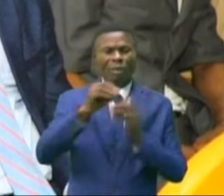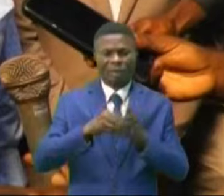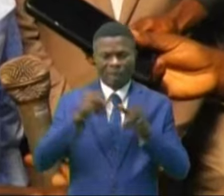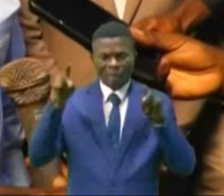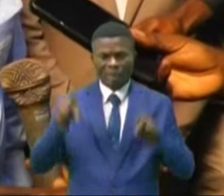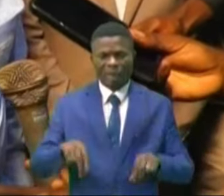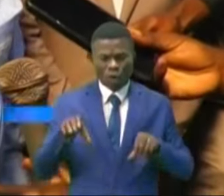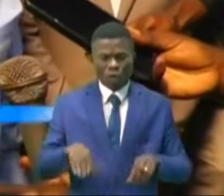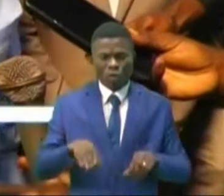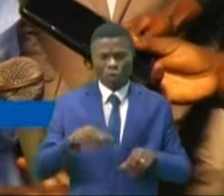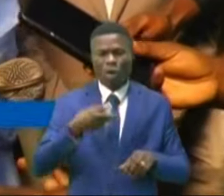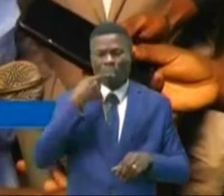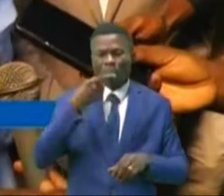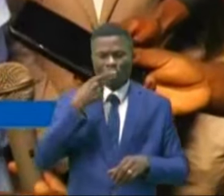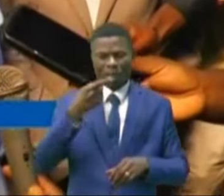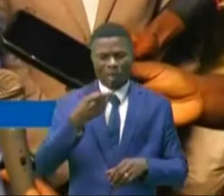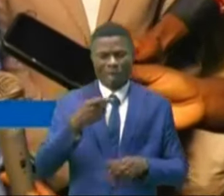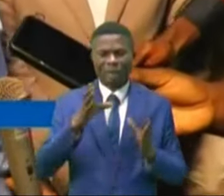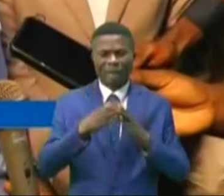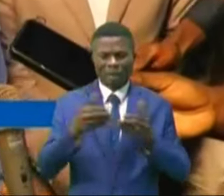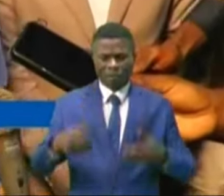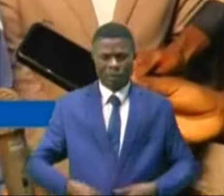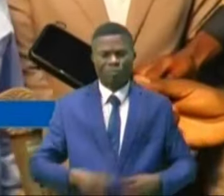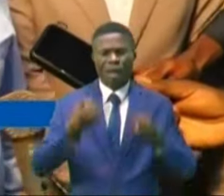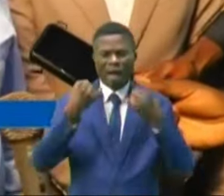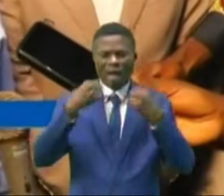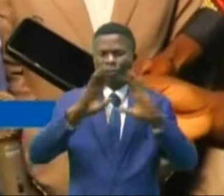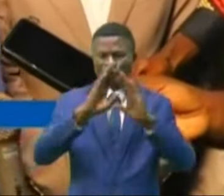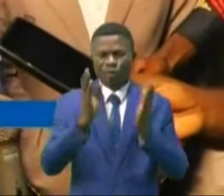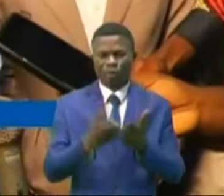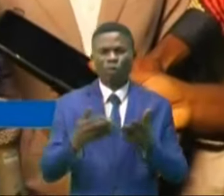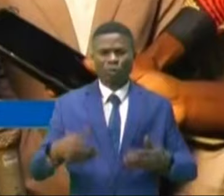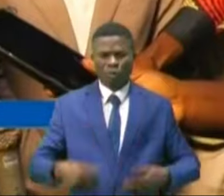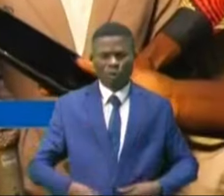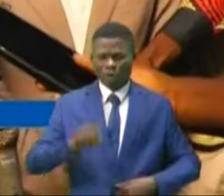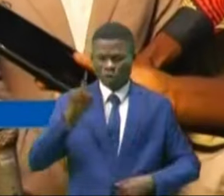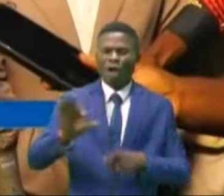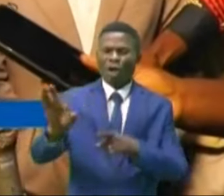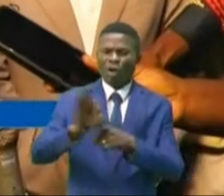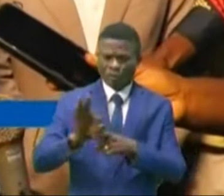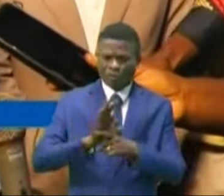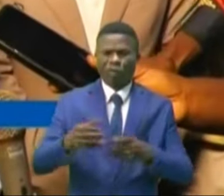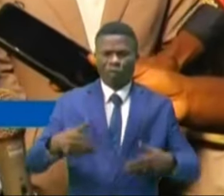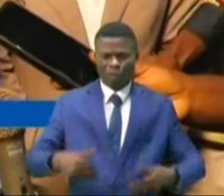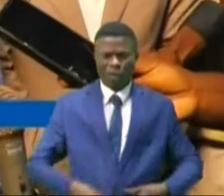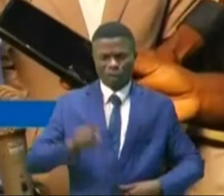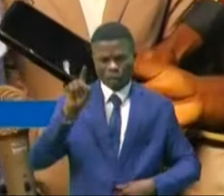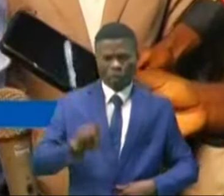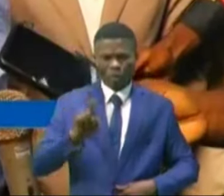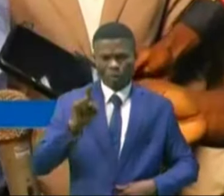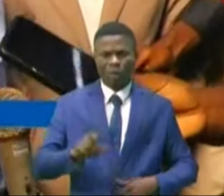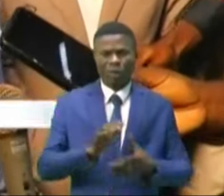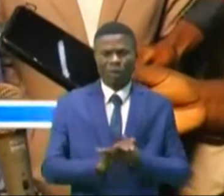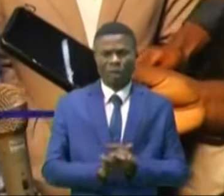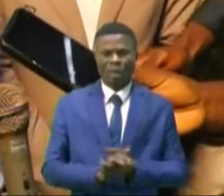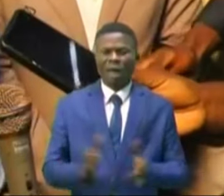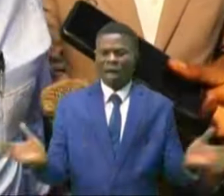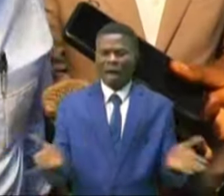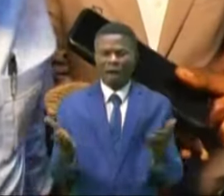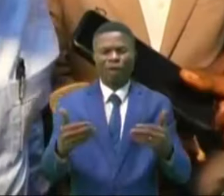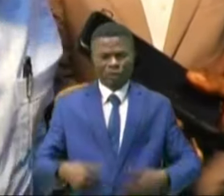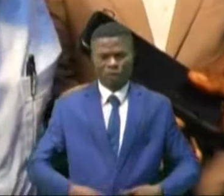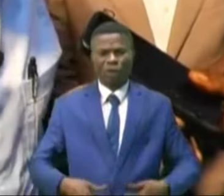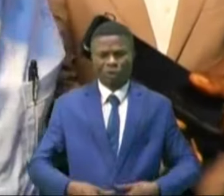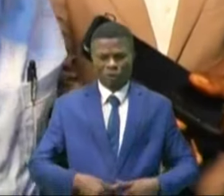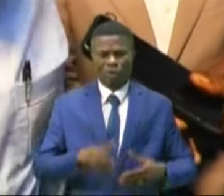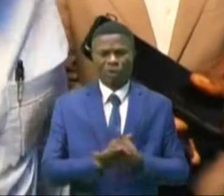jeunesse. Il faut informer la jeunesse, il faut former la jeunesse, il faut encadrer la jeunesse.